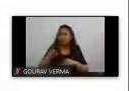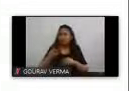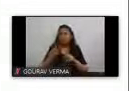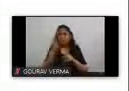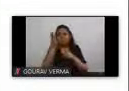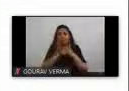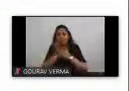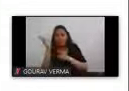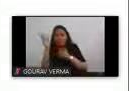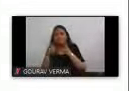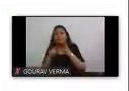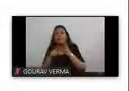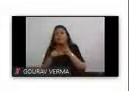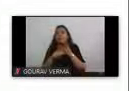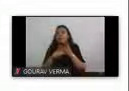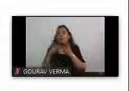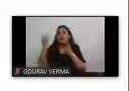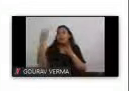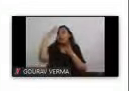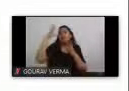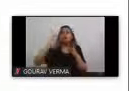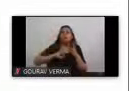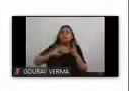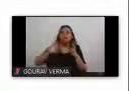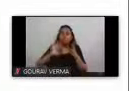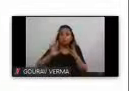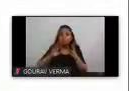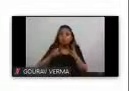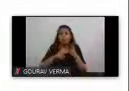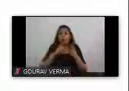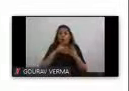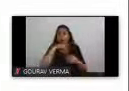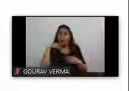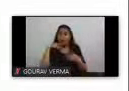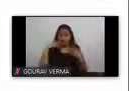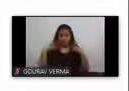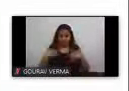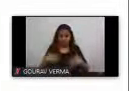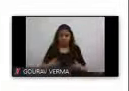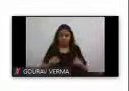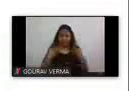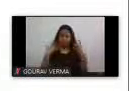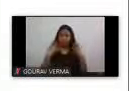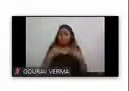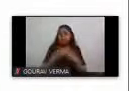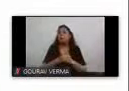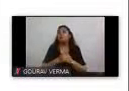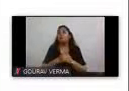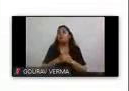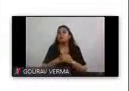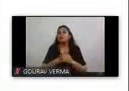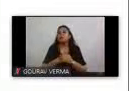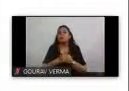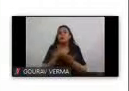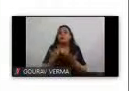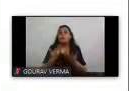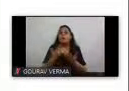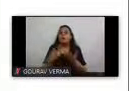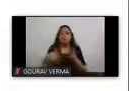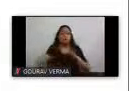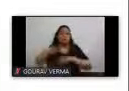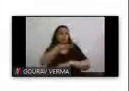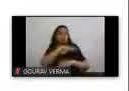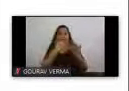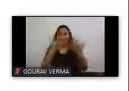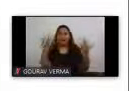दे आर वेरी लाइट सेंसिटिव. सिमिलरली ब्राइट कलर्स, फेमिलियर ऑब्जेक्ट्स, टू मच ऑफ विजन क्लटर,